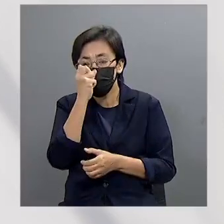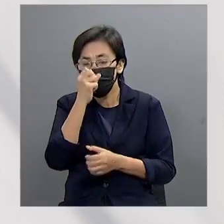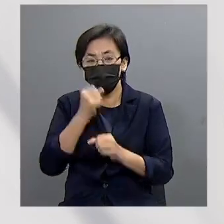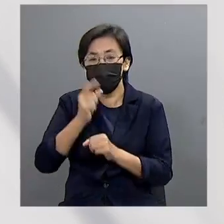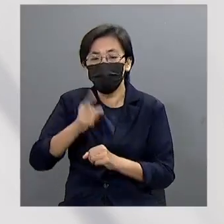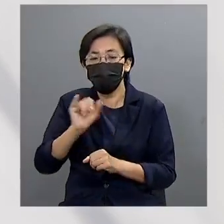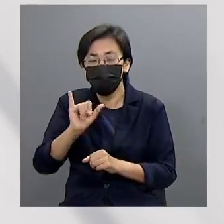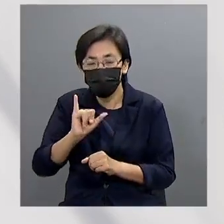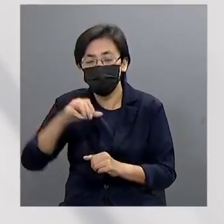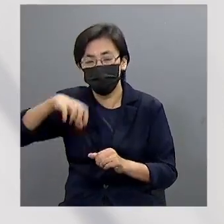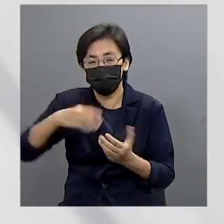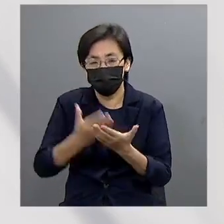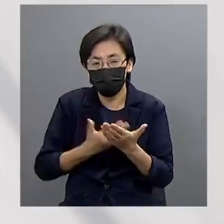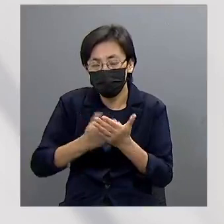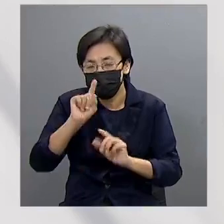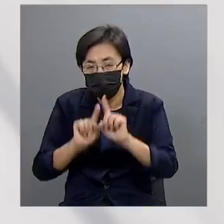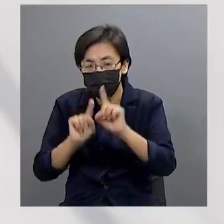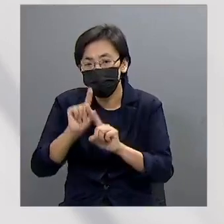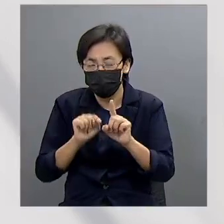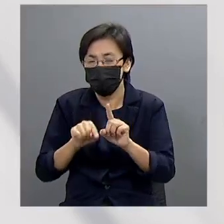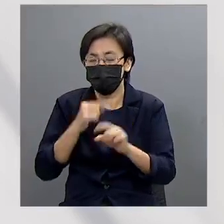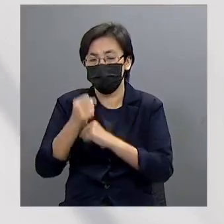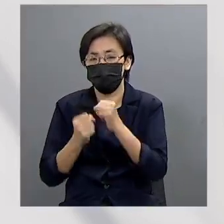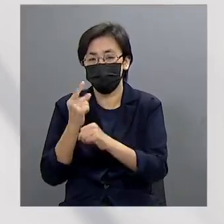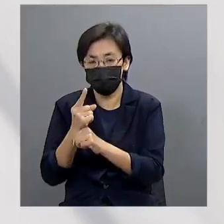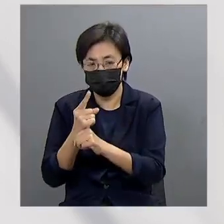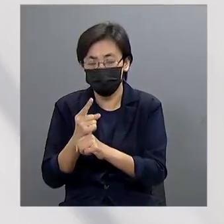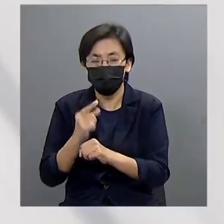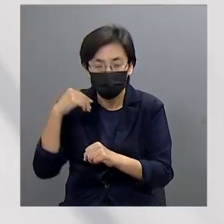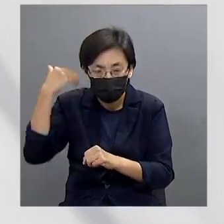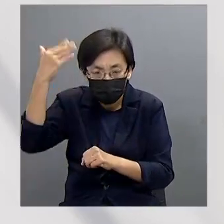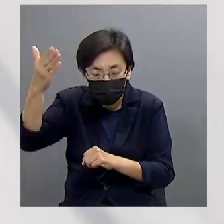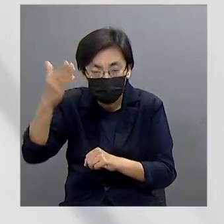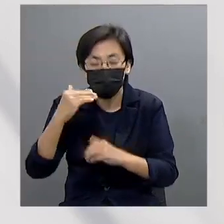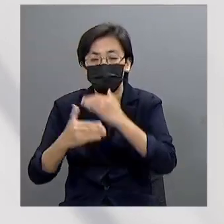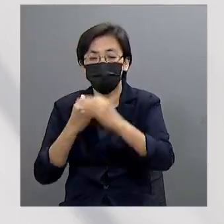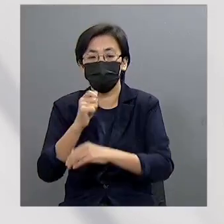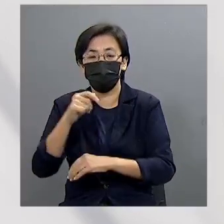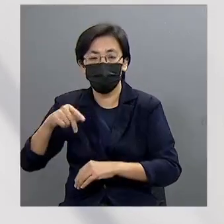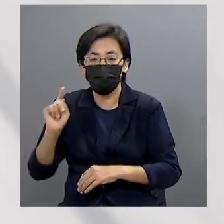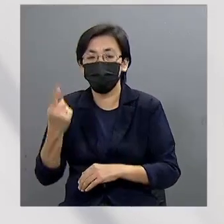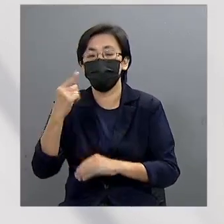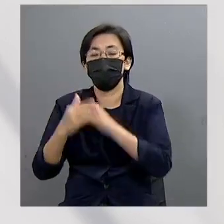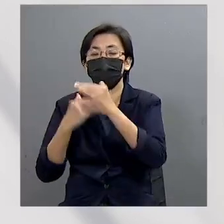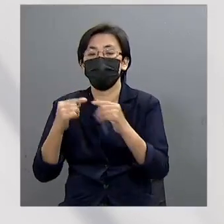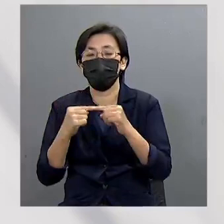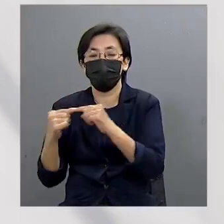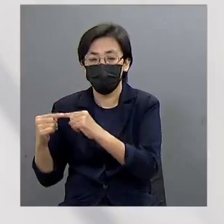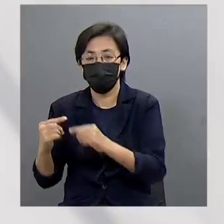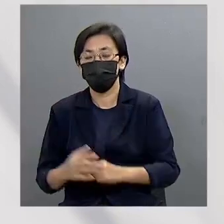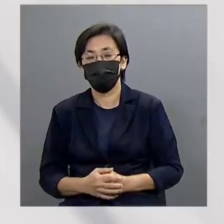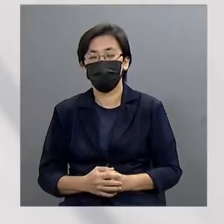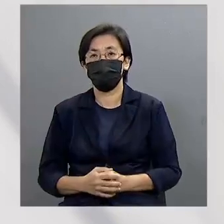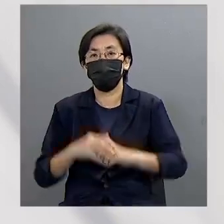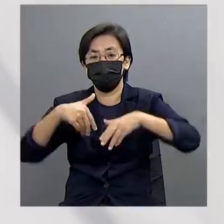าที่แอปเป่าตังแค่ประมาณ1ปีนะคะจากนั้นจะมีการพัฒนาระบบอย่างต่อเนื่องแต่ก็ต้องยอมรับเหมือนกันคุณผู้ชมว่าเสียงตอบรับจ